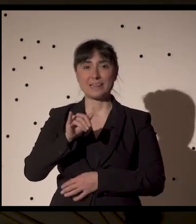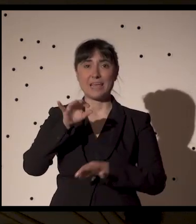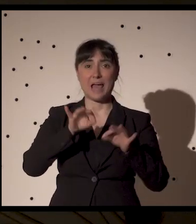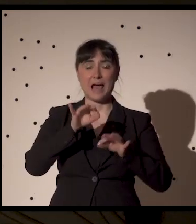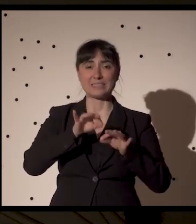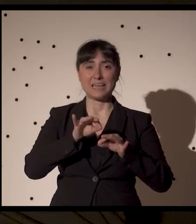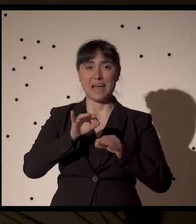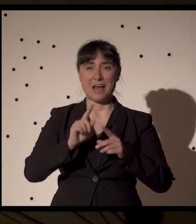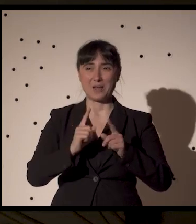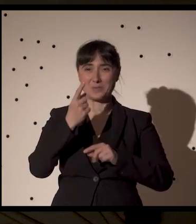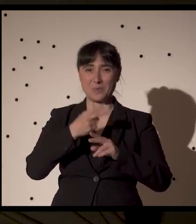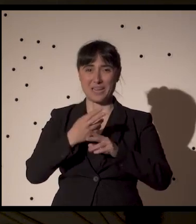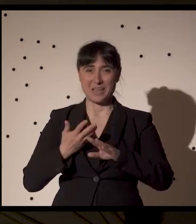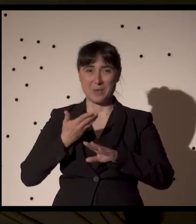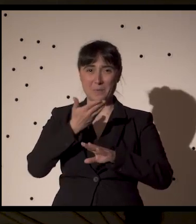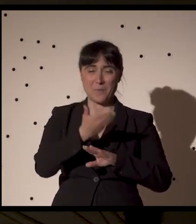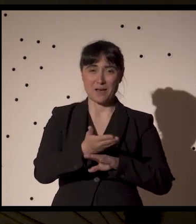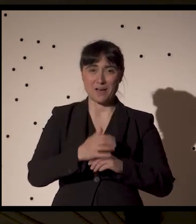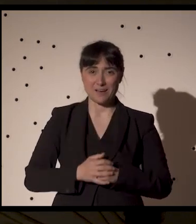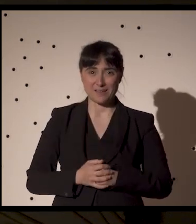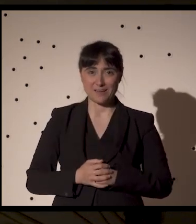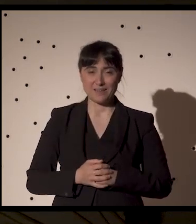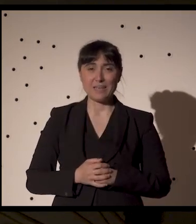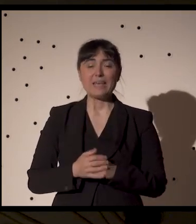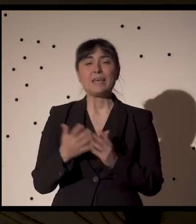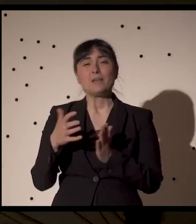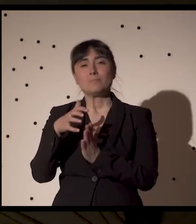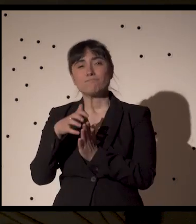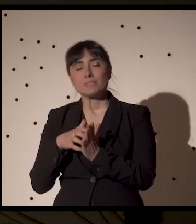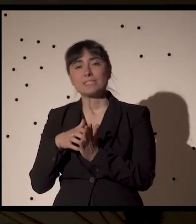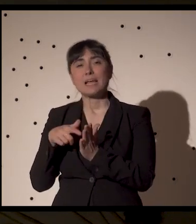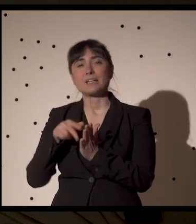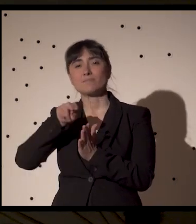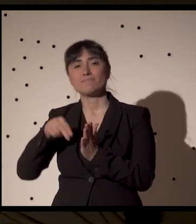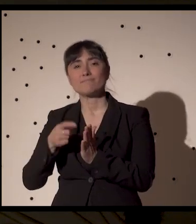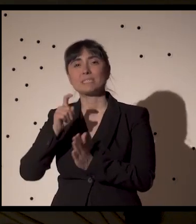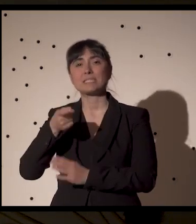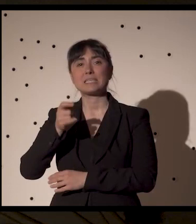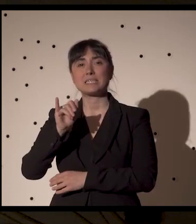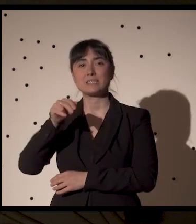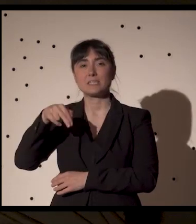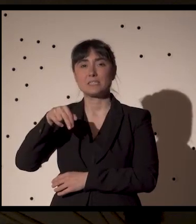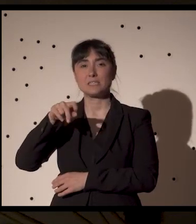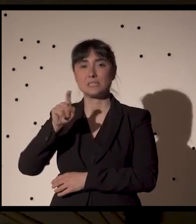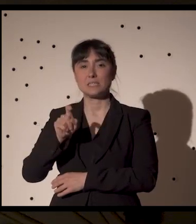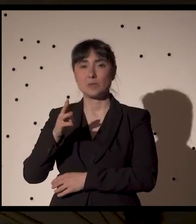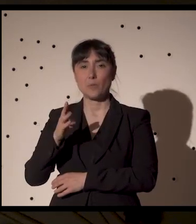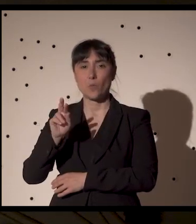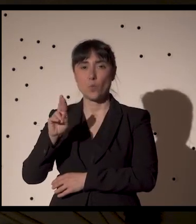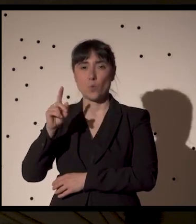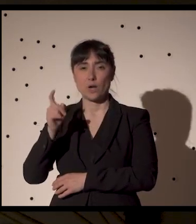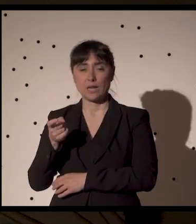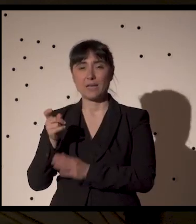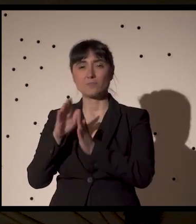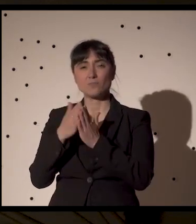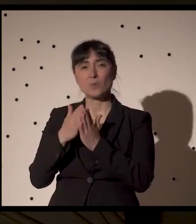esordio teatrale Nanni Moretti ha scelto di lavorare su testi di Natalia Ginzburg in particolare su due commedie della Ginzburg